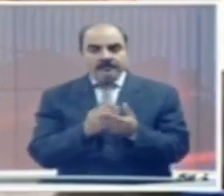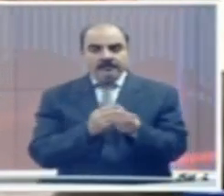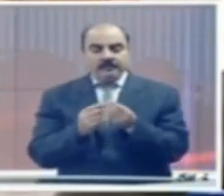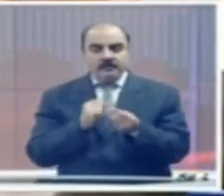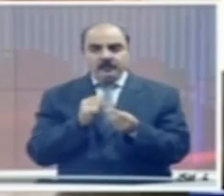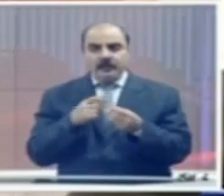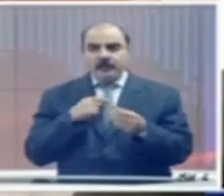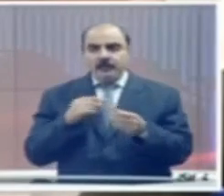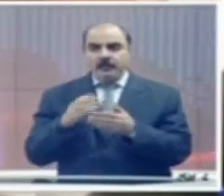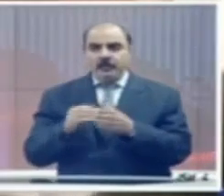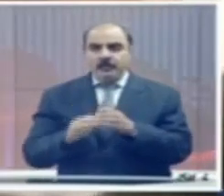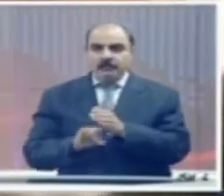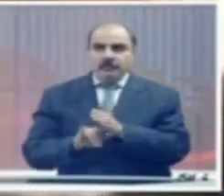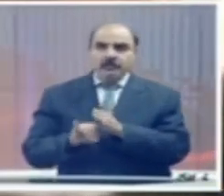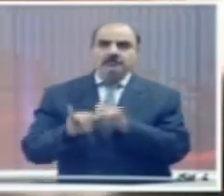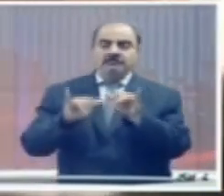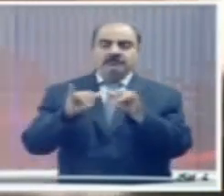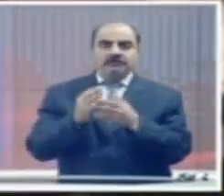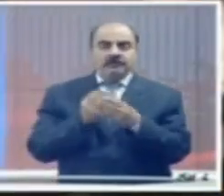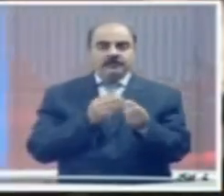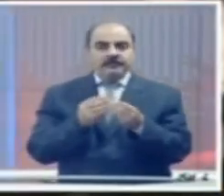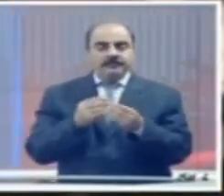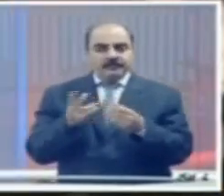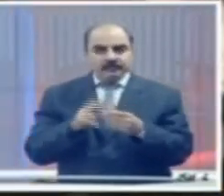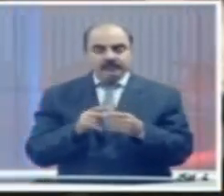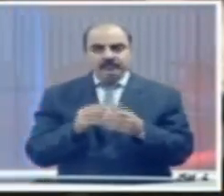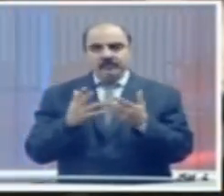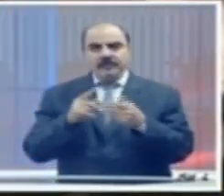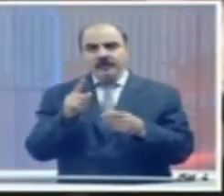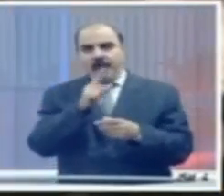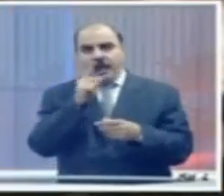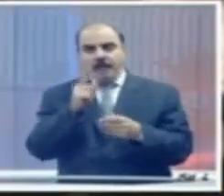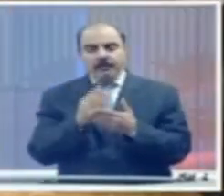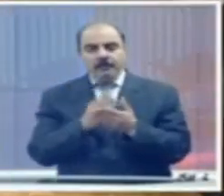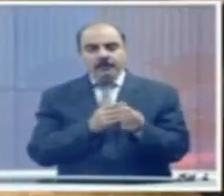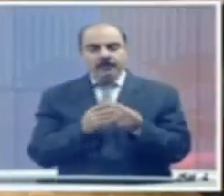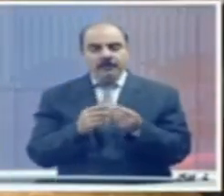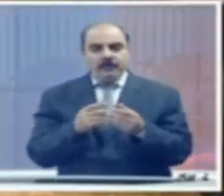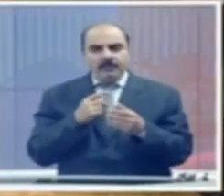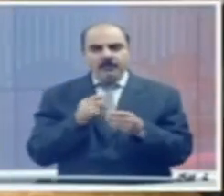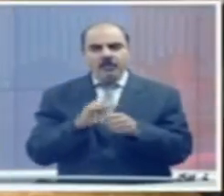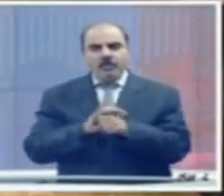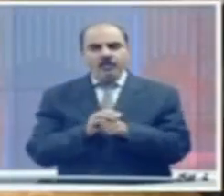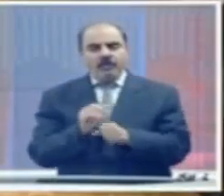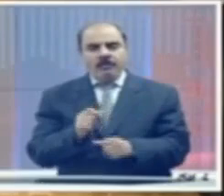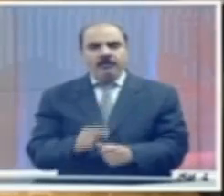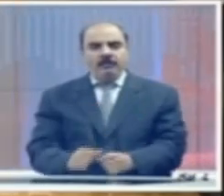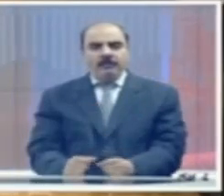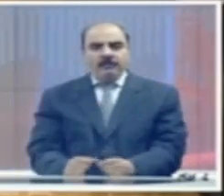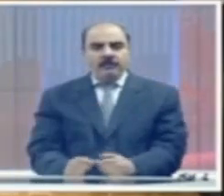رصدت النمو الاقتصادي في ظل ما تعرض له الاقتصاد العالمي جراء جائحة كورونا.